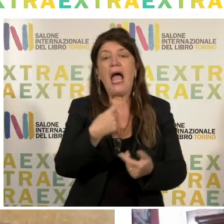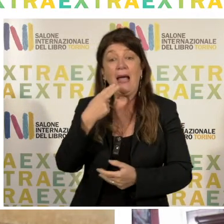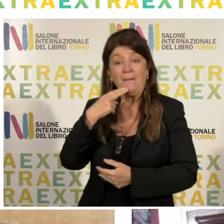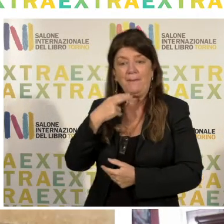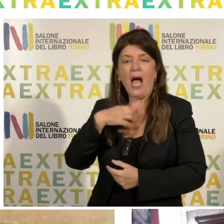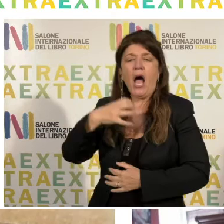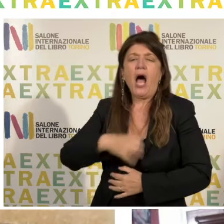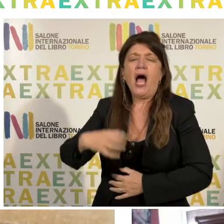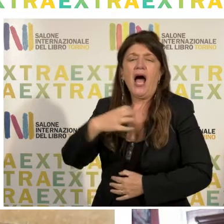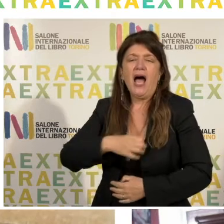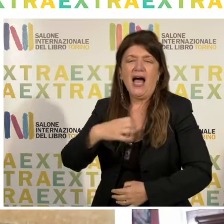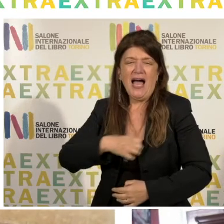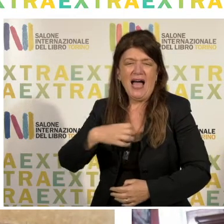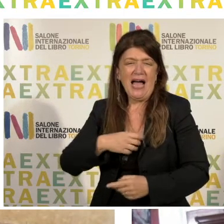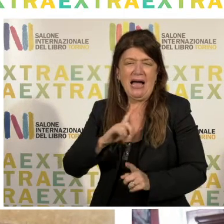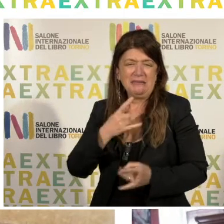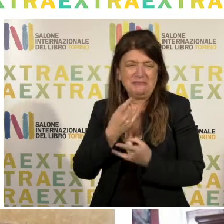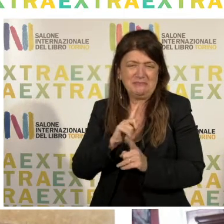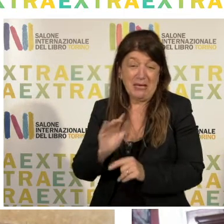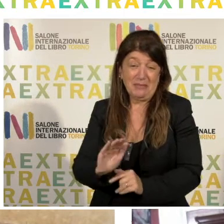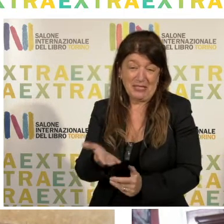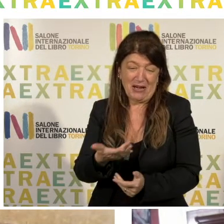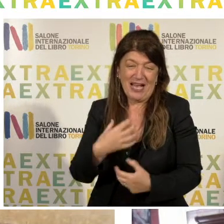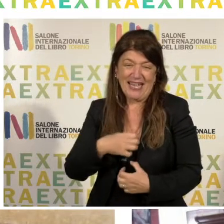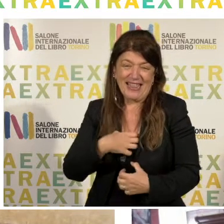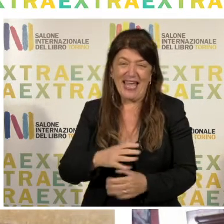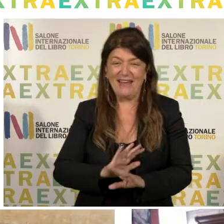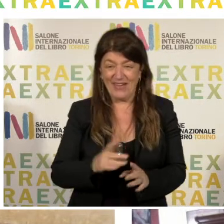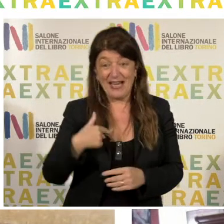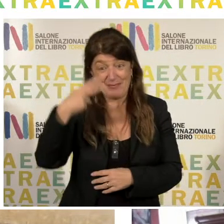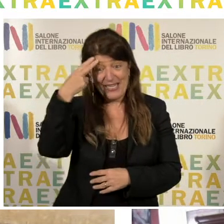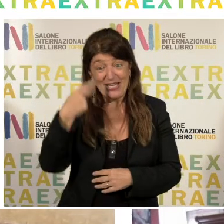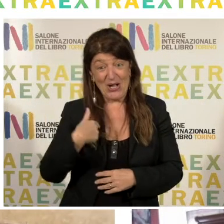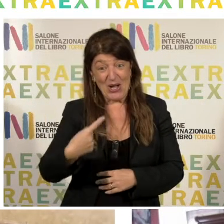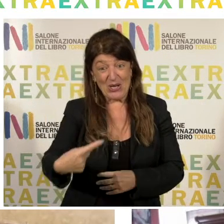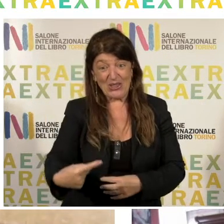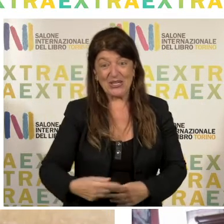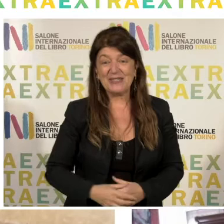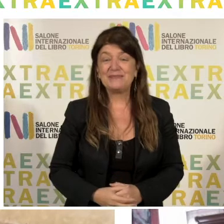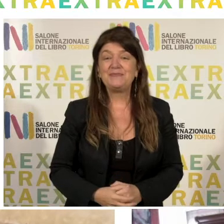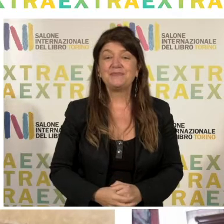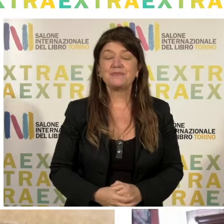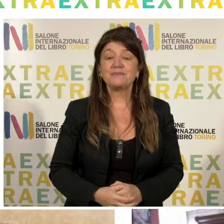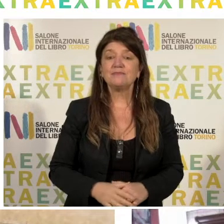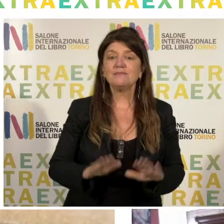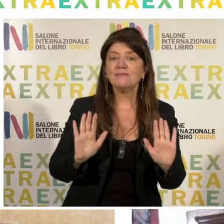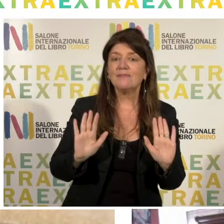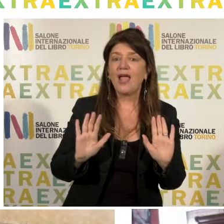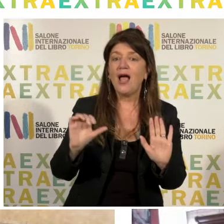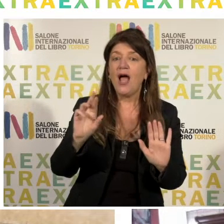rideva tantissimo. Io non so se a questo punto il collegamento con Roberto Saviano